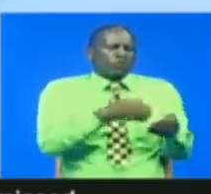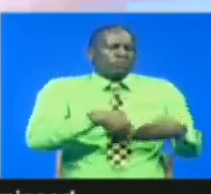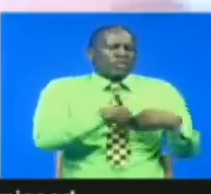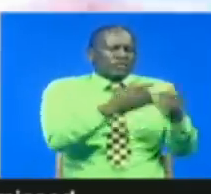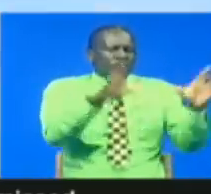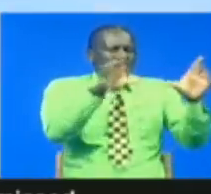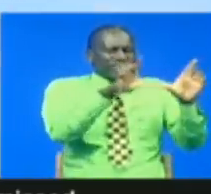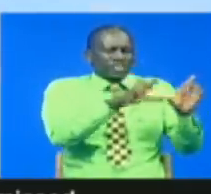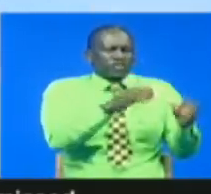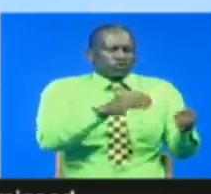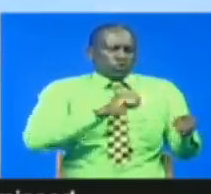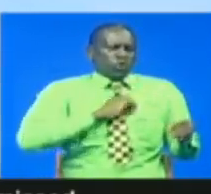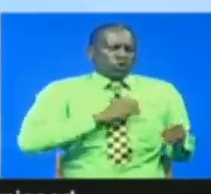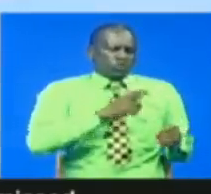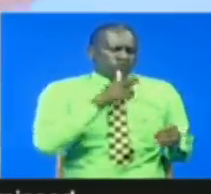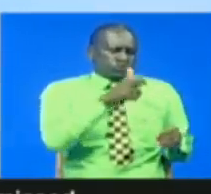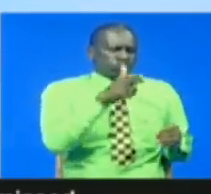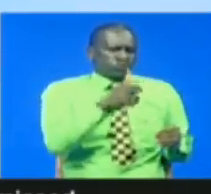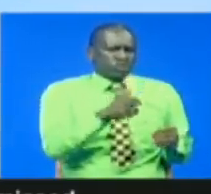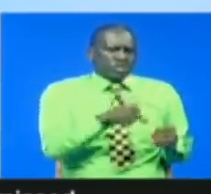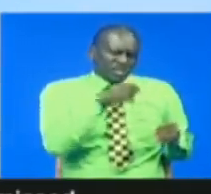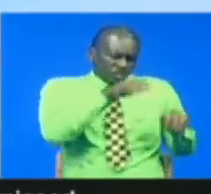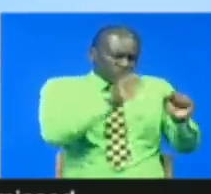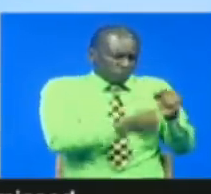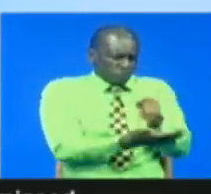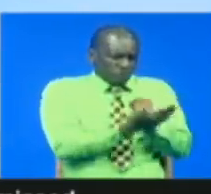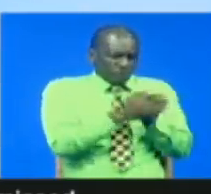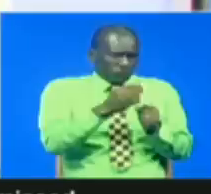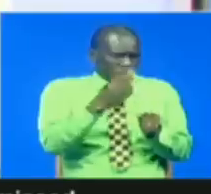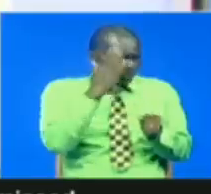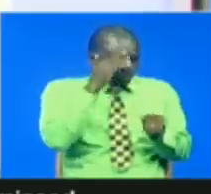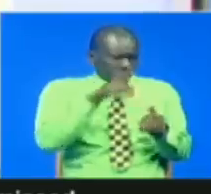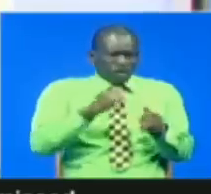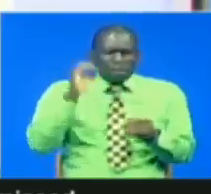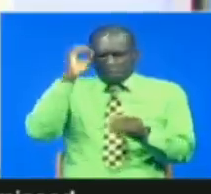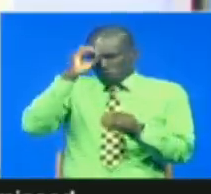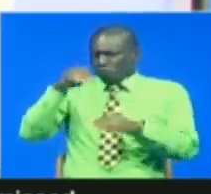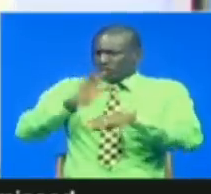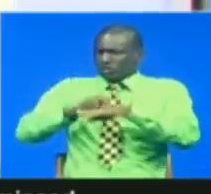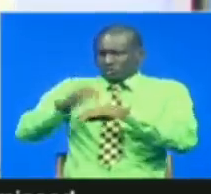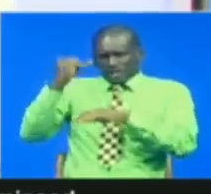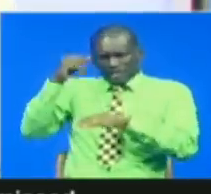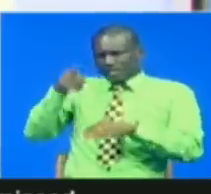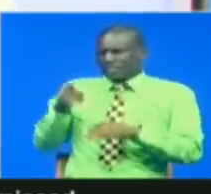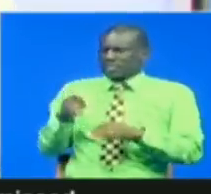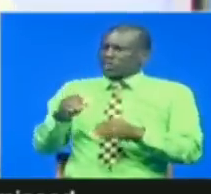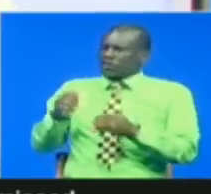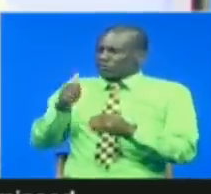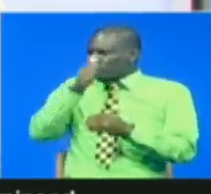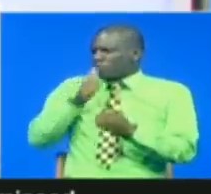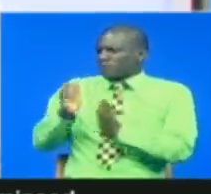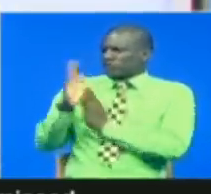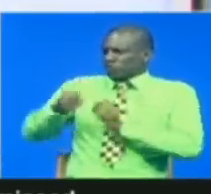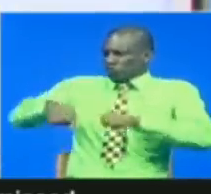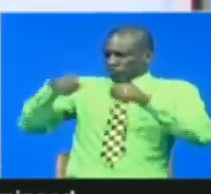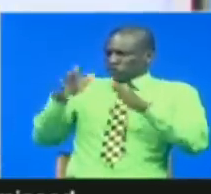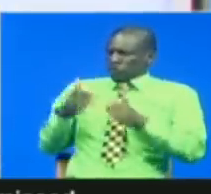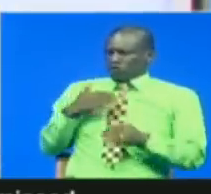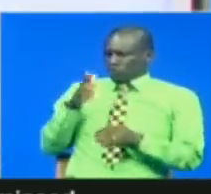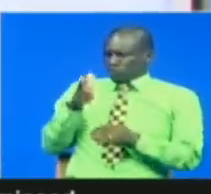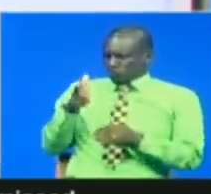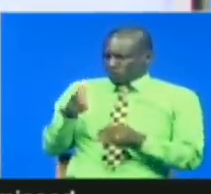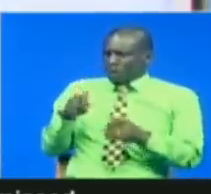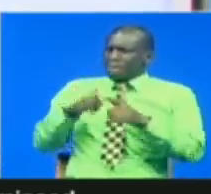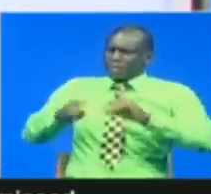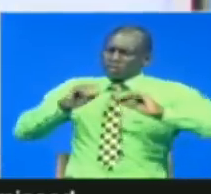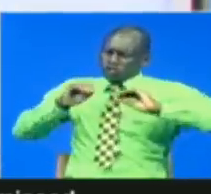situation ingesaidia zaidi ama wasemaje wewe mwenyewe? Maoni yangu naona it's a good idea. Bora watrainiwe kuwa